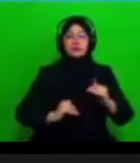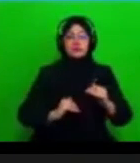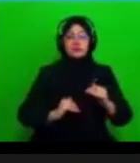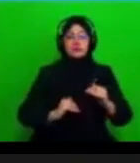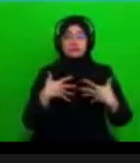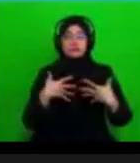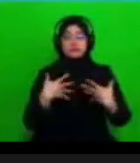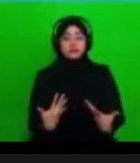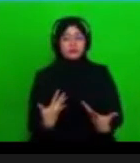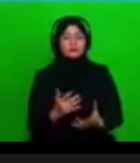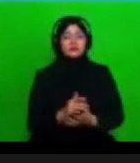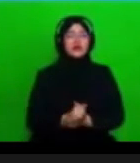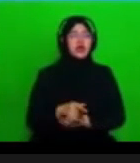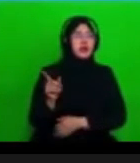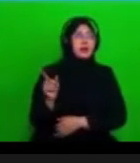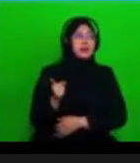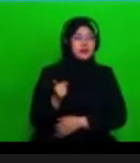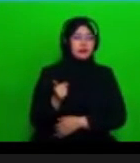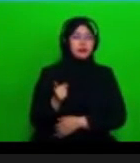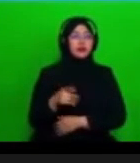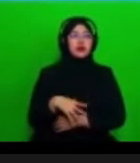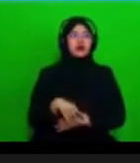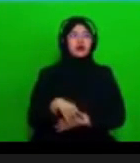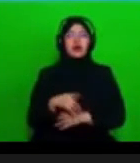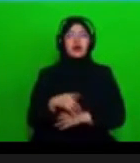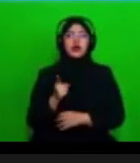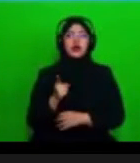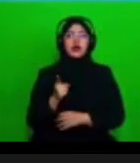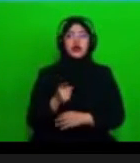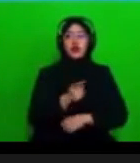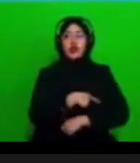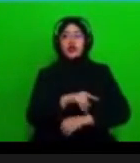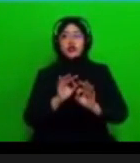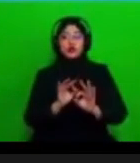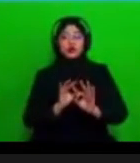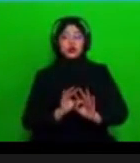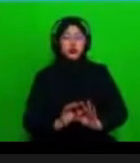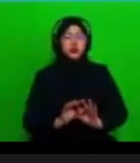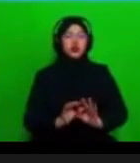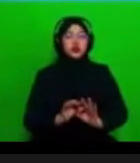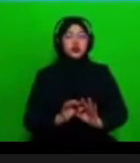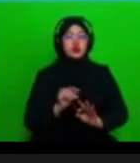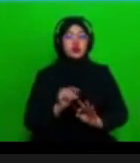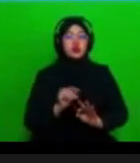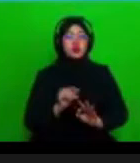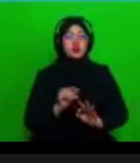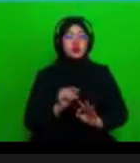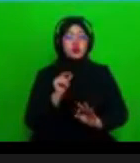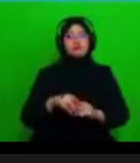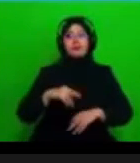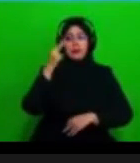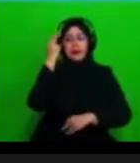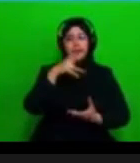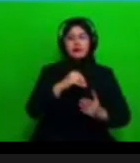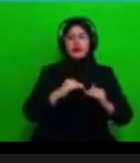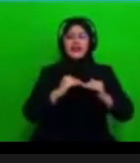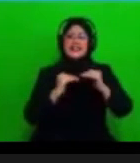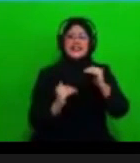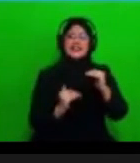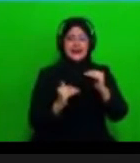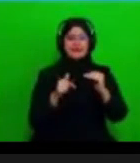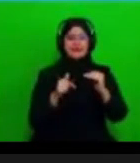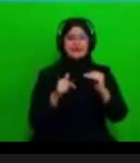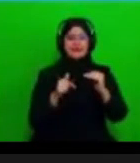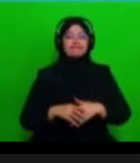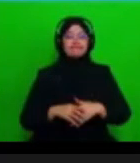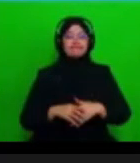memang disebabkan juga oleh kualitas guru, infrastruktur, dan kesenjangan pada pemerintahan ini. Jadi